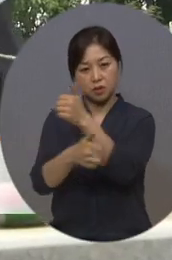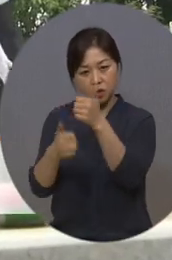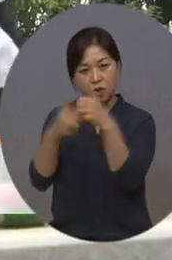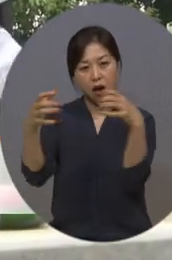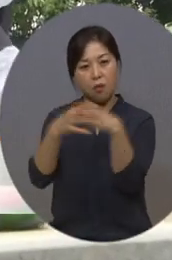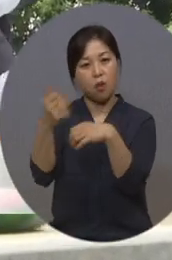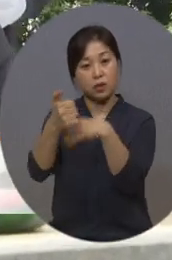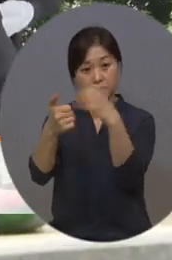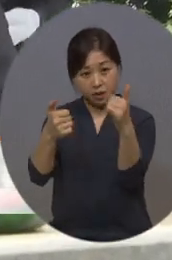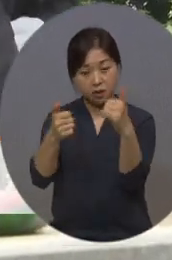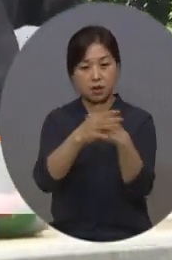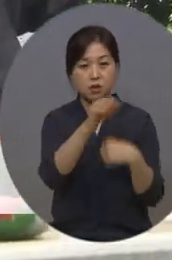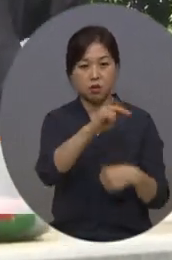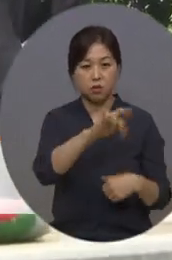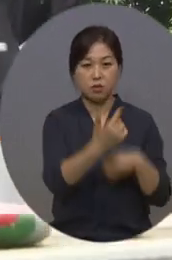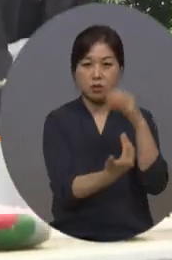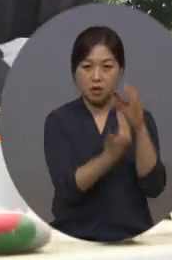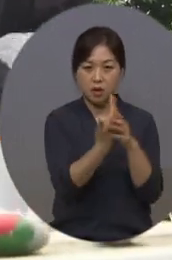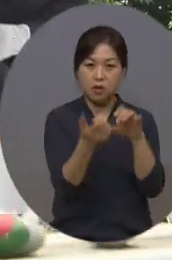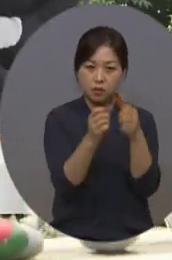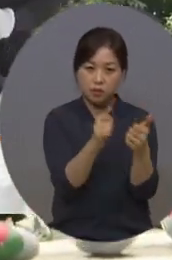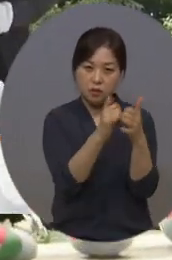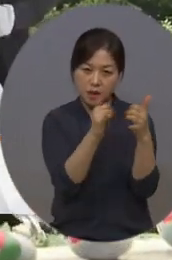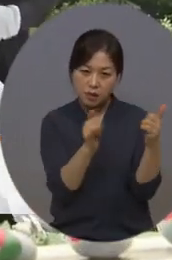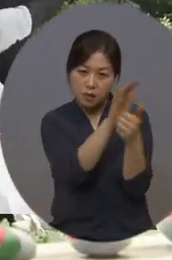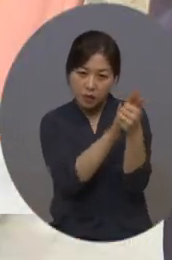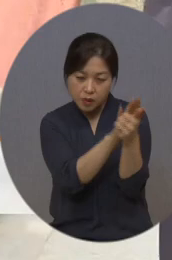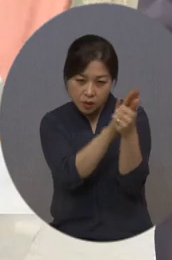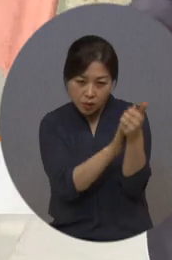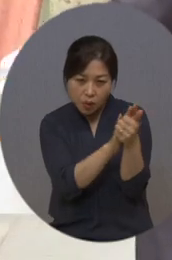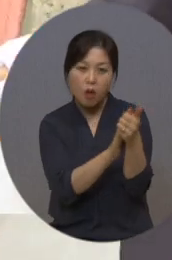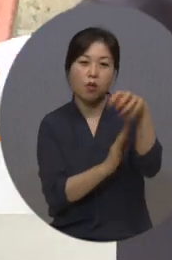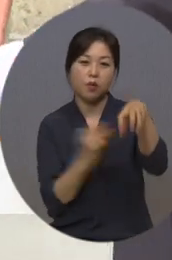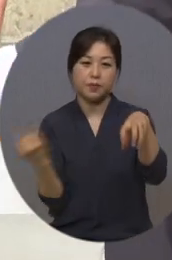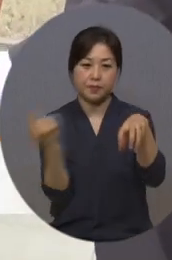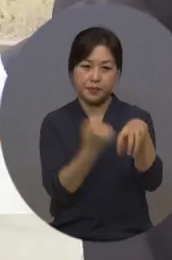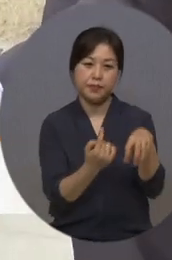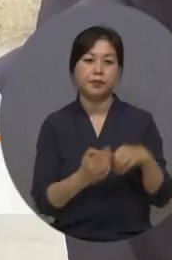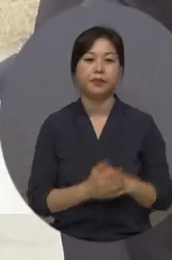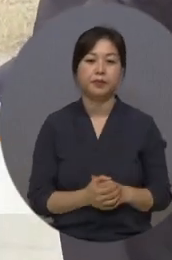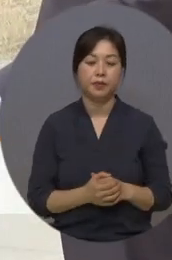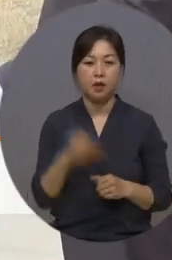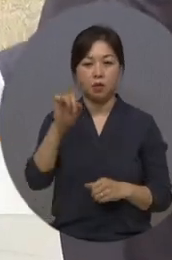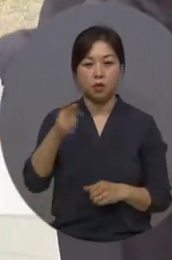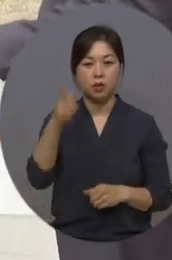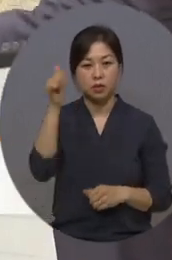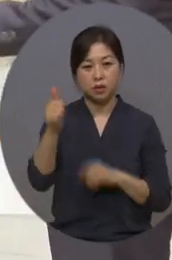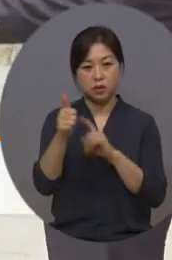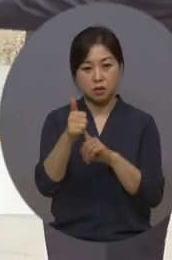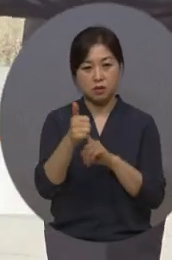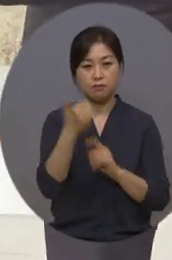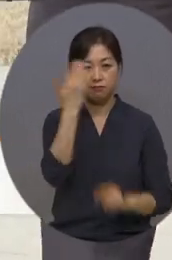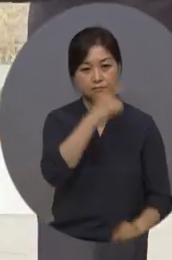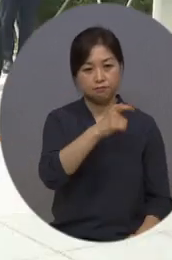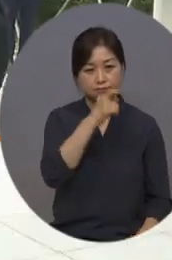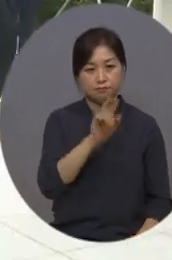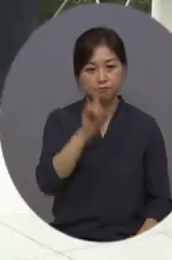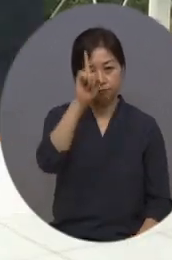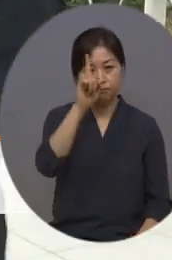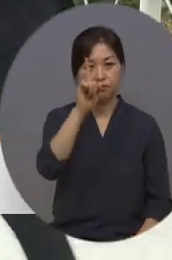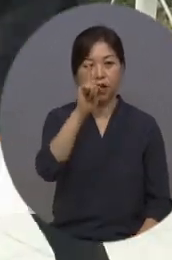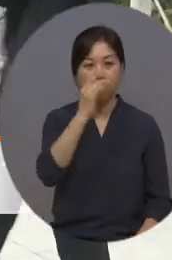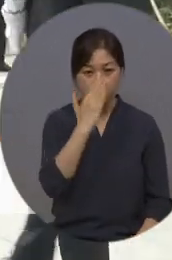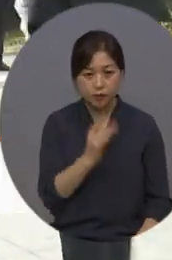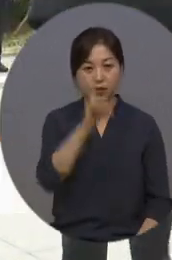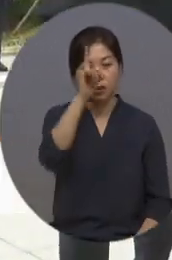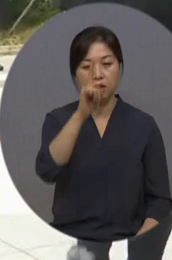함께 여순 사건 희생자 위령비를 찾았습니다. 이날 권 시장은 여수 순천 10-19